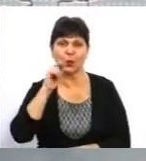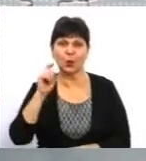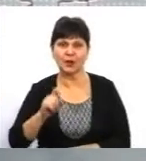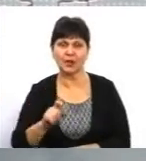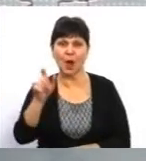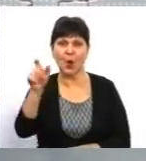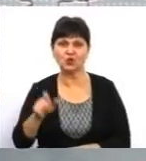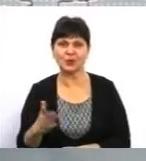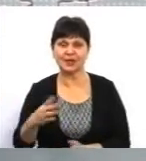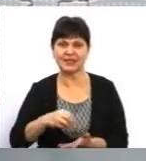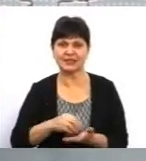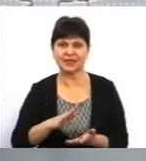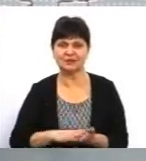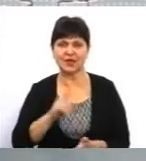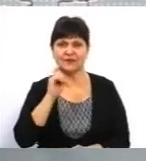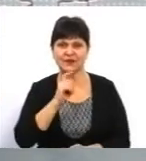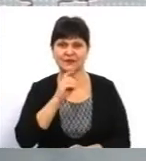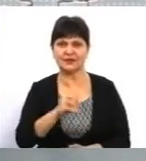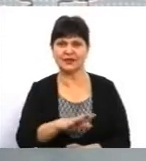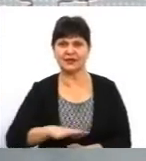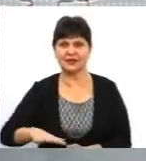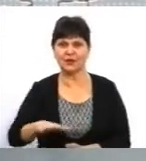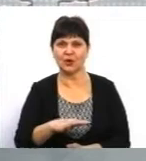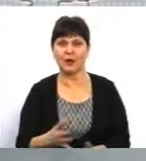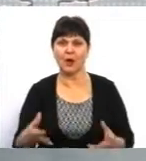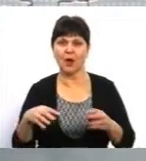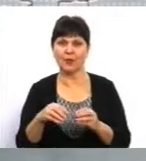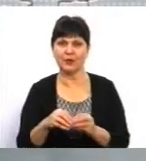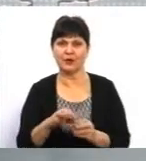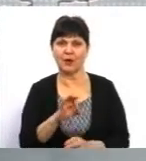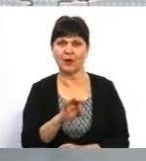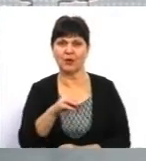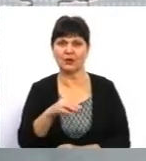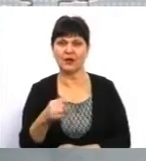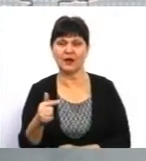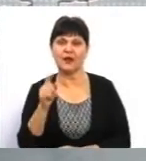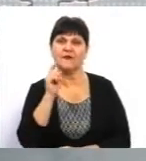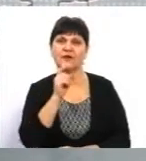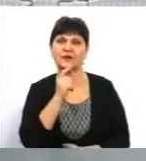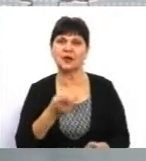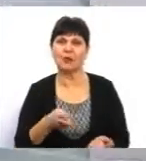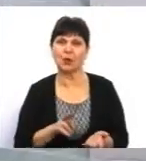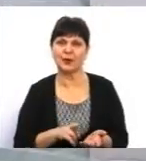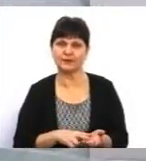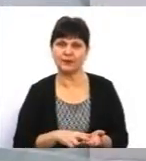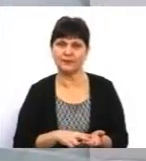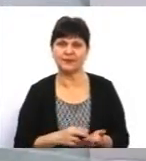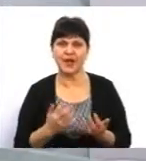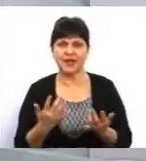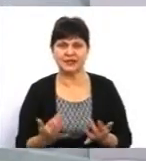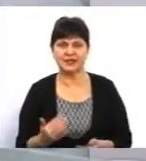які зареєстровані в Вінницькій територіальній об'єднаній громаді, тобто мають вінницьку прописку. А наскільки, на вашу думку, ось